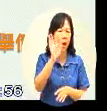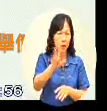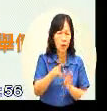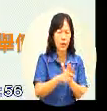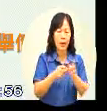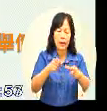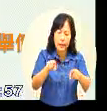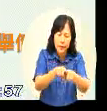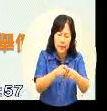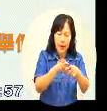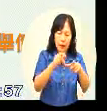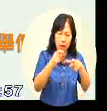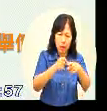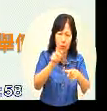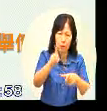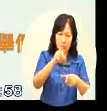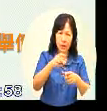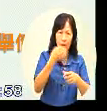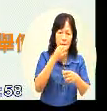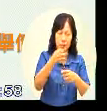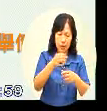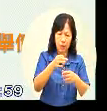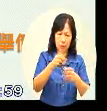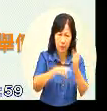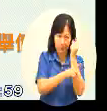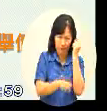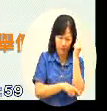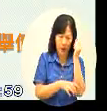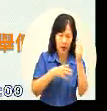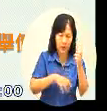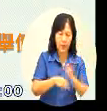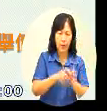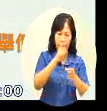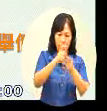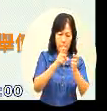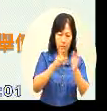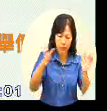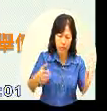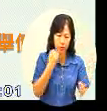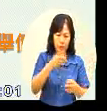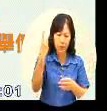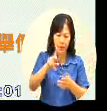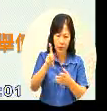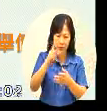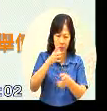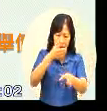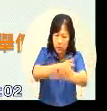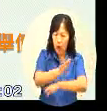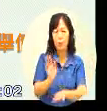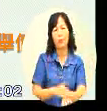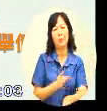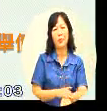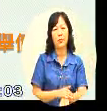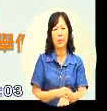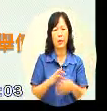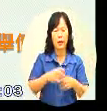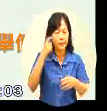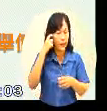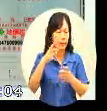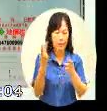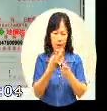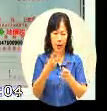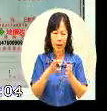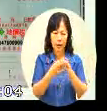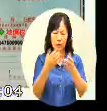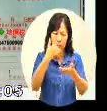法只有举债破表的问题，那10年内我们也不会有举债破表的问题。我用两个简单的数学